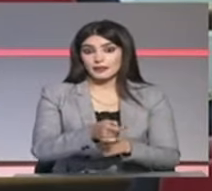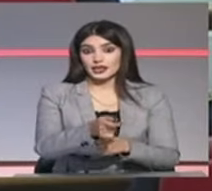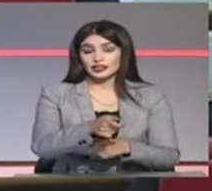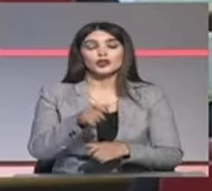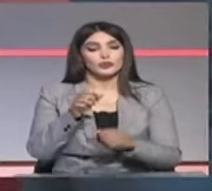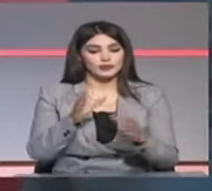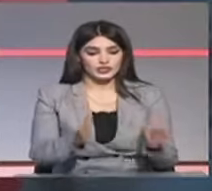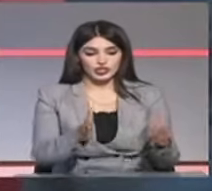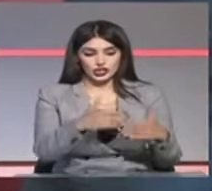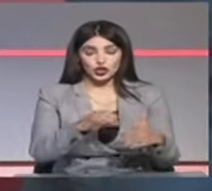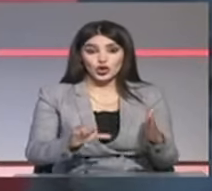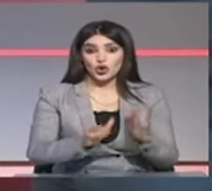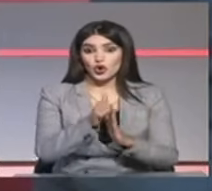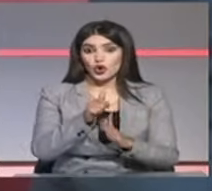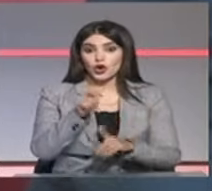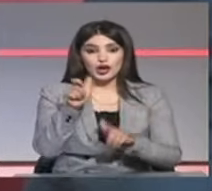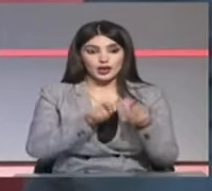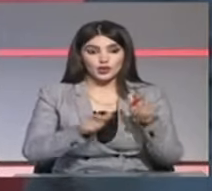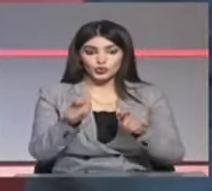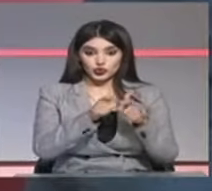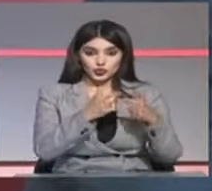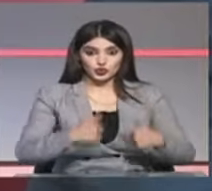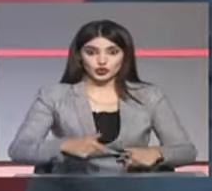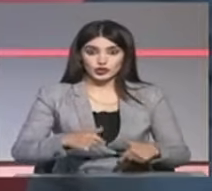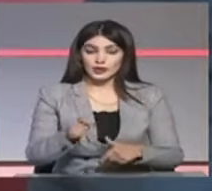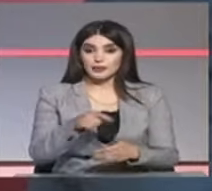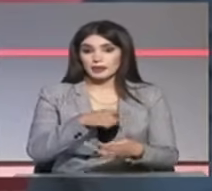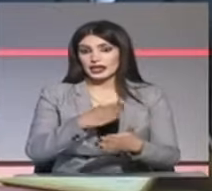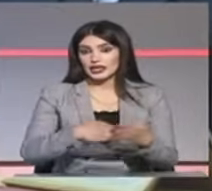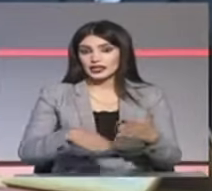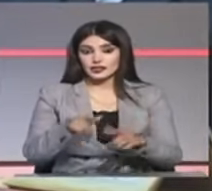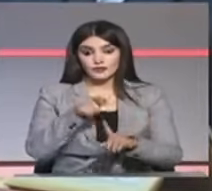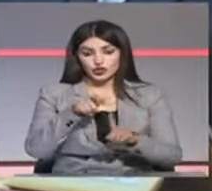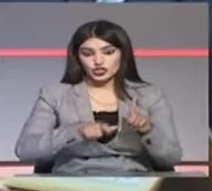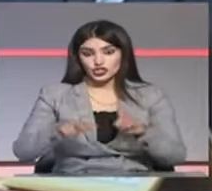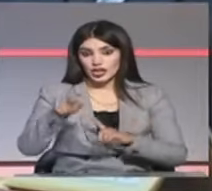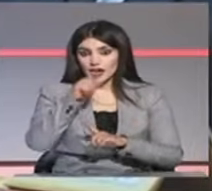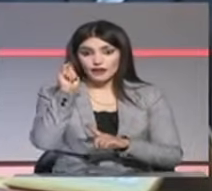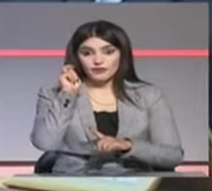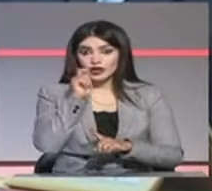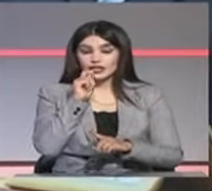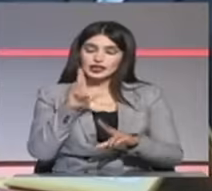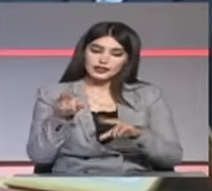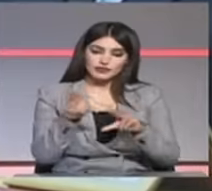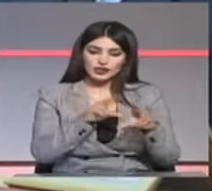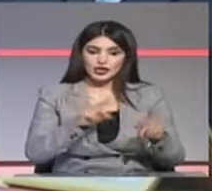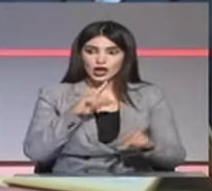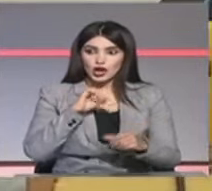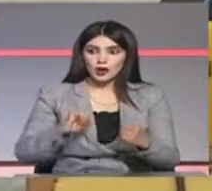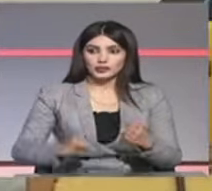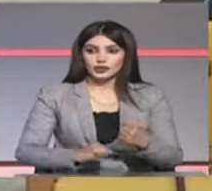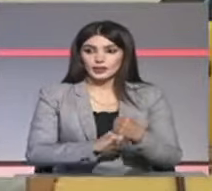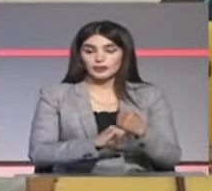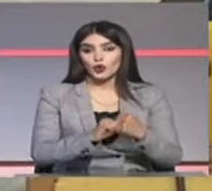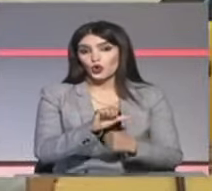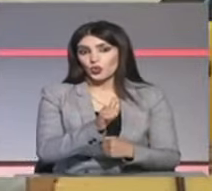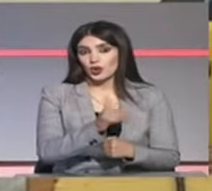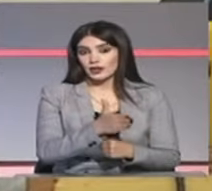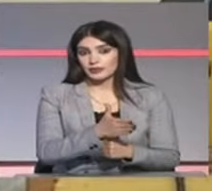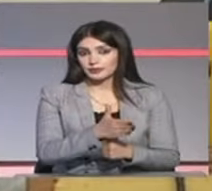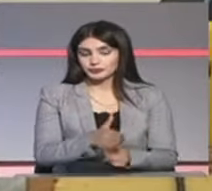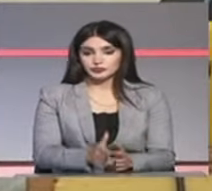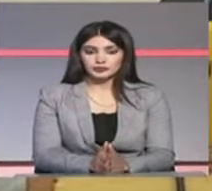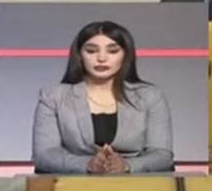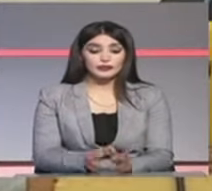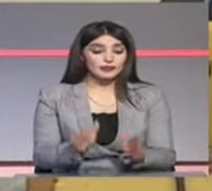من تبرعات اولى من كافه الوزراء بدء فجرا يتهم لشهر ابريل الحالي ك مسانده اولى اضافه